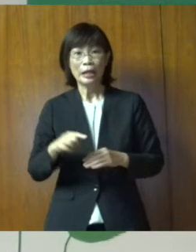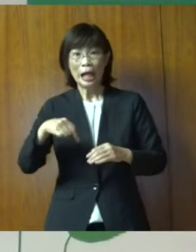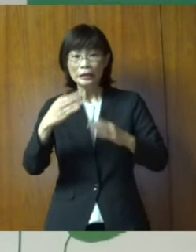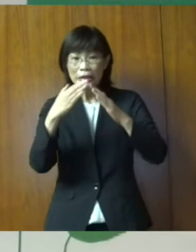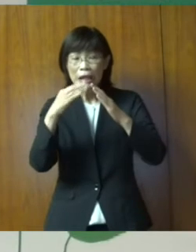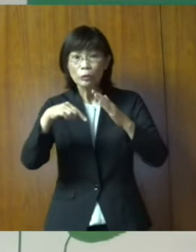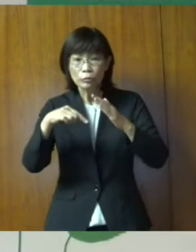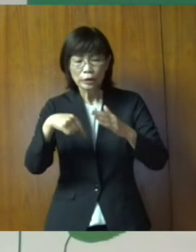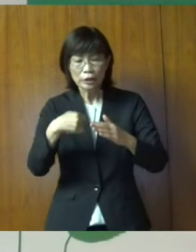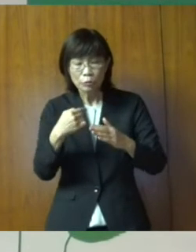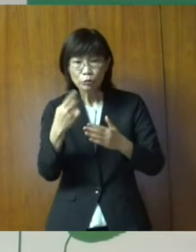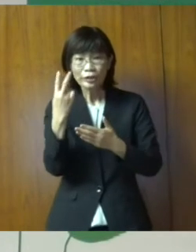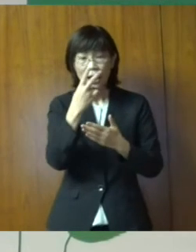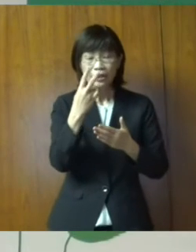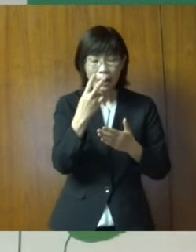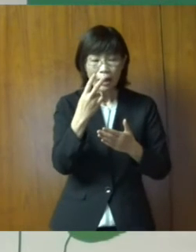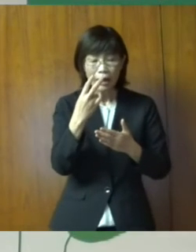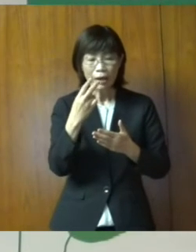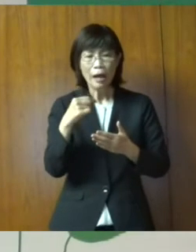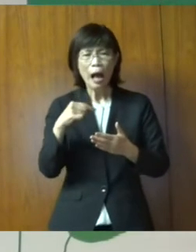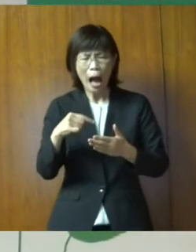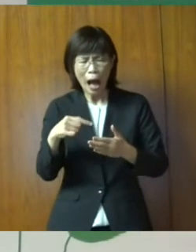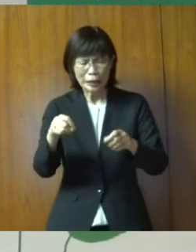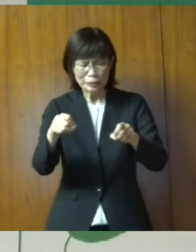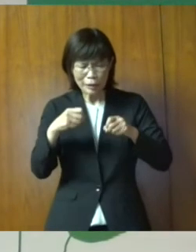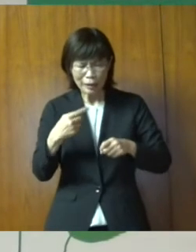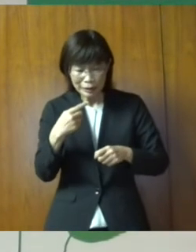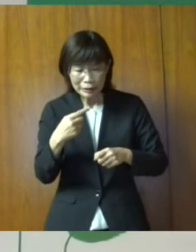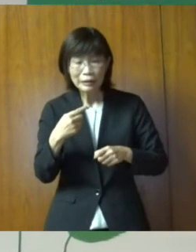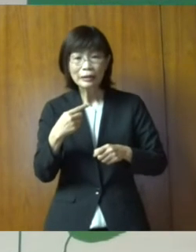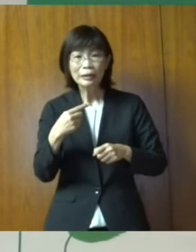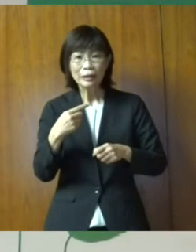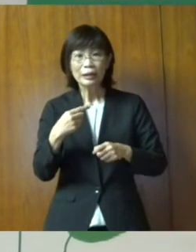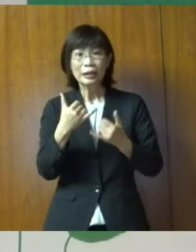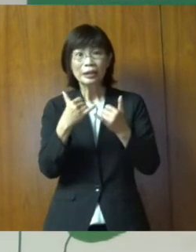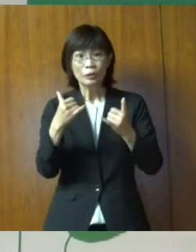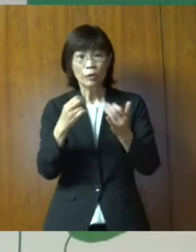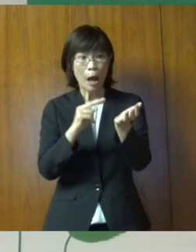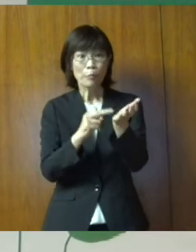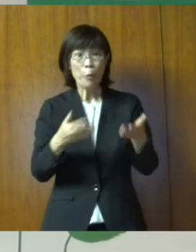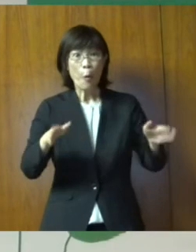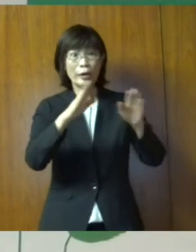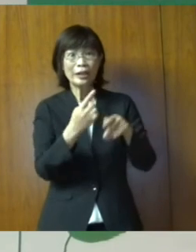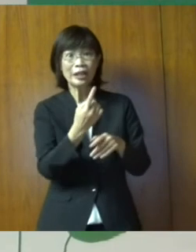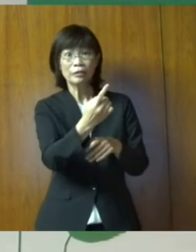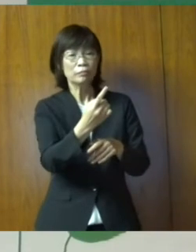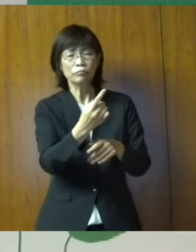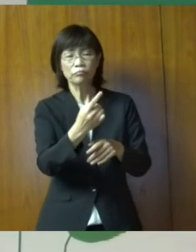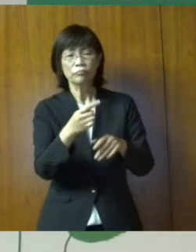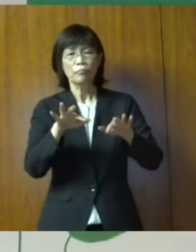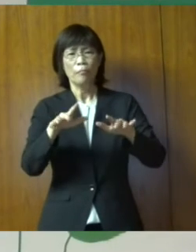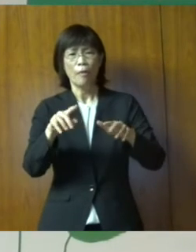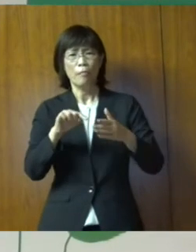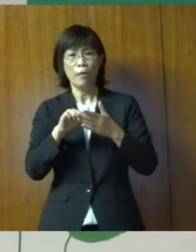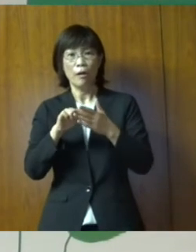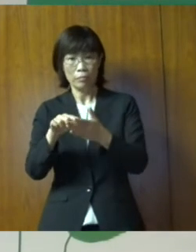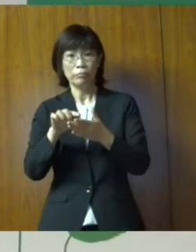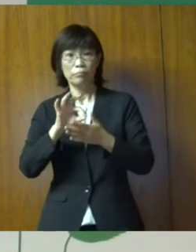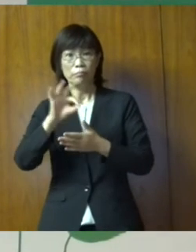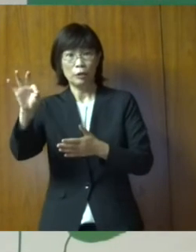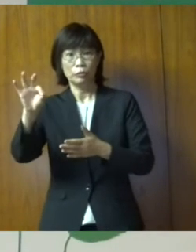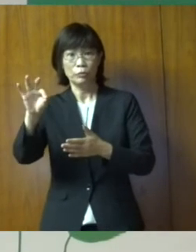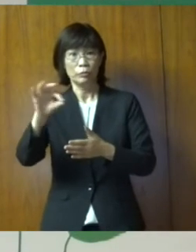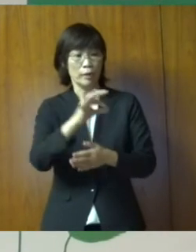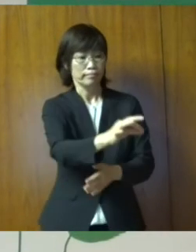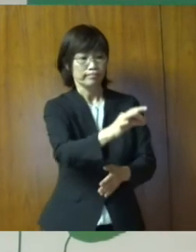などで自主的に検査を行い、陽性と判明した方がオンラインで検査結果を申請し、医師